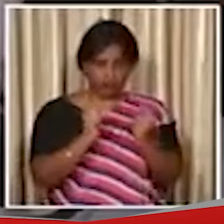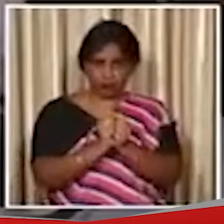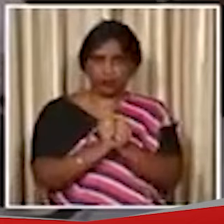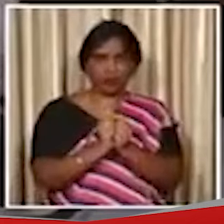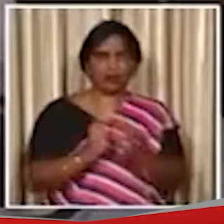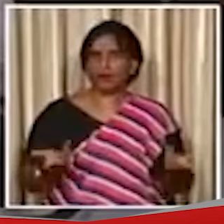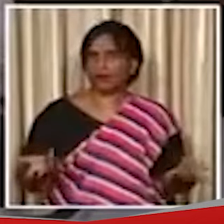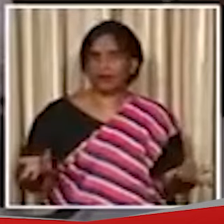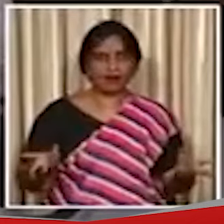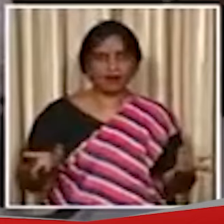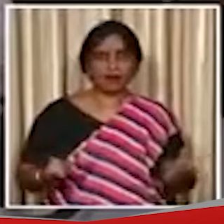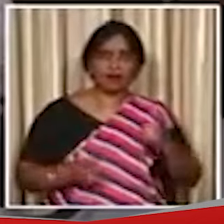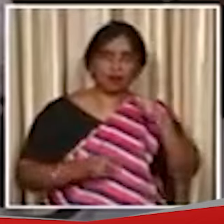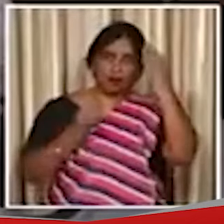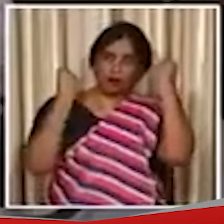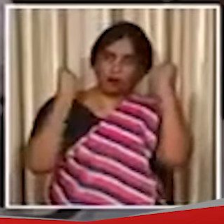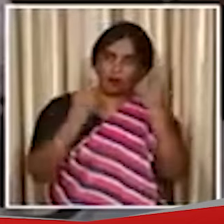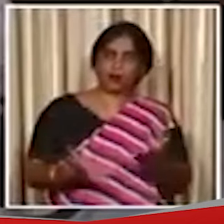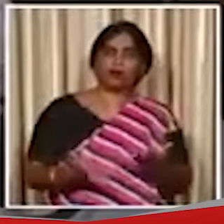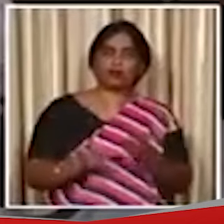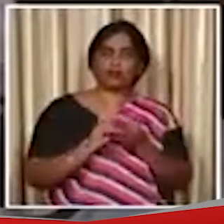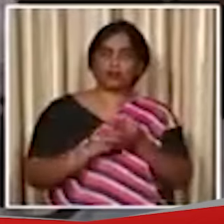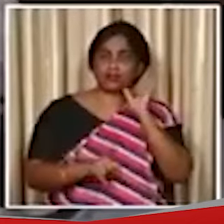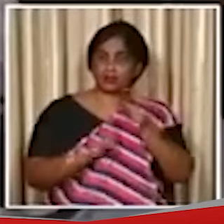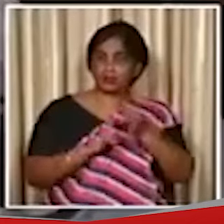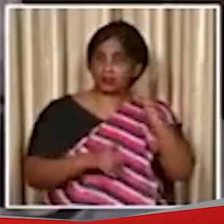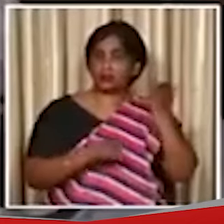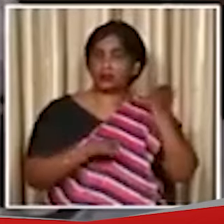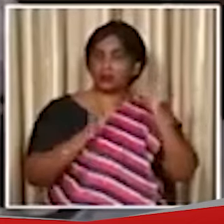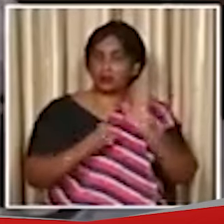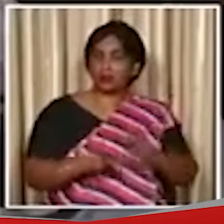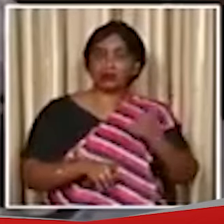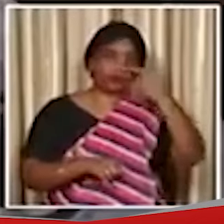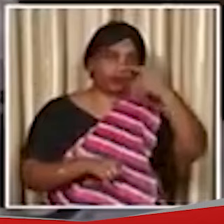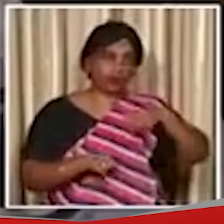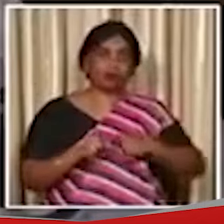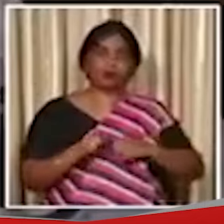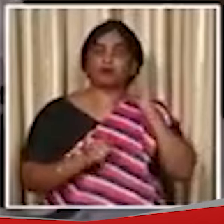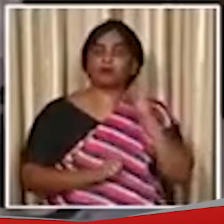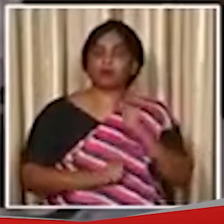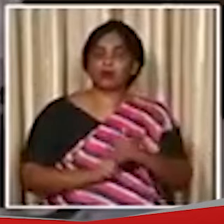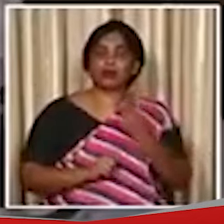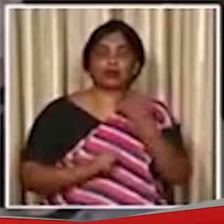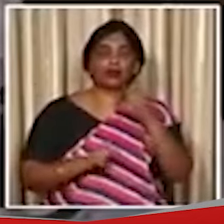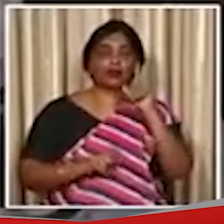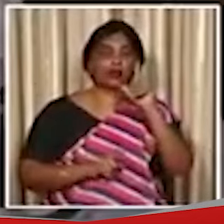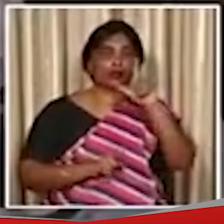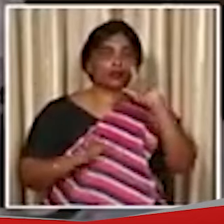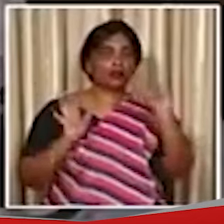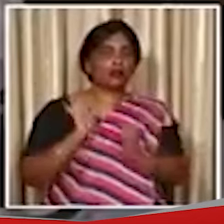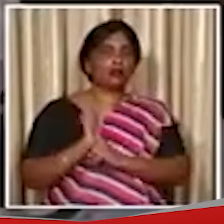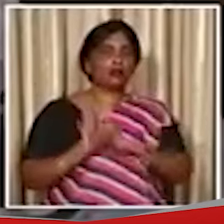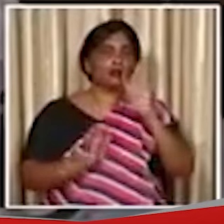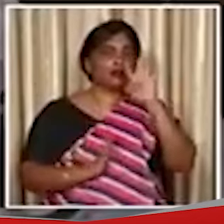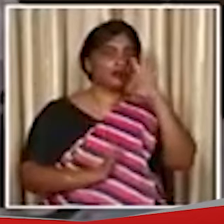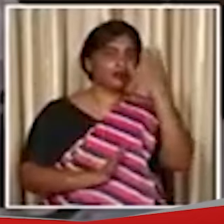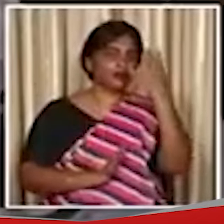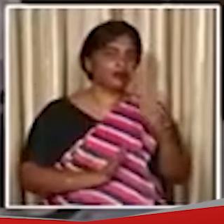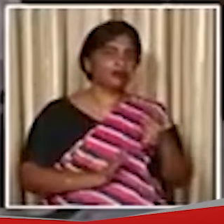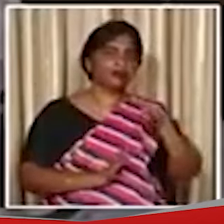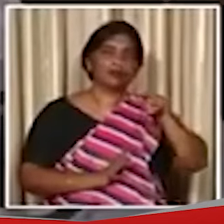කටයුතු සඳහා? නැහැ. හෙන ගහන අපරාධයක් මේ හිටපු ජනාධිපතිවරුන්ට ඉන්ධන දීමනාව දෙනවා රුපියල්